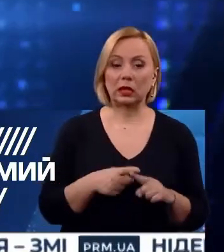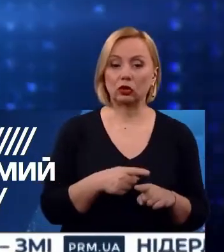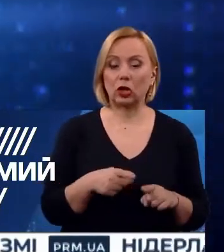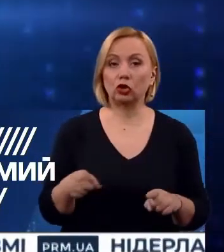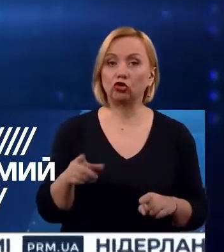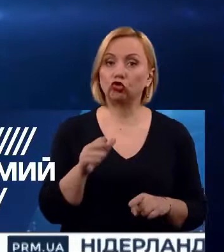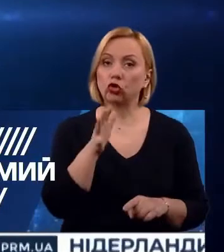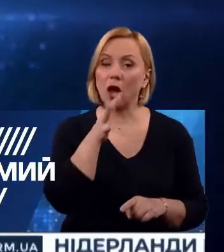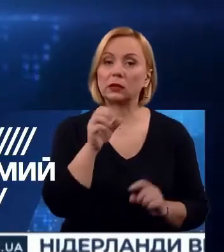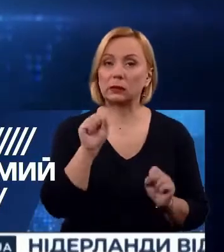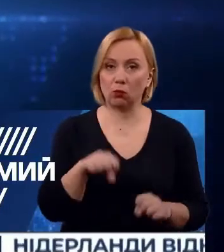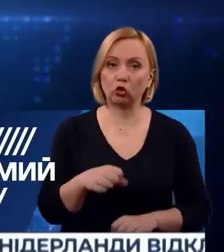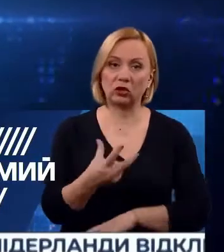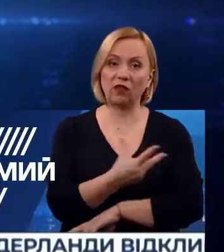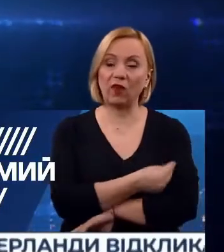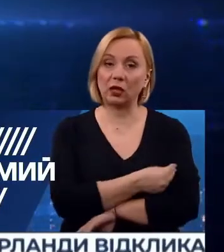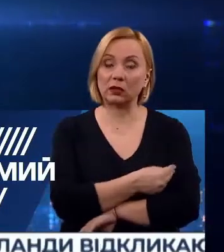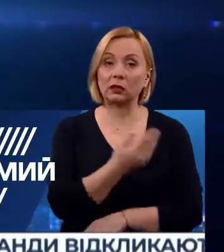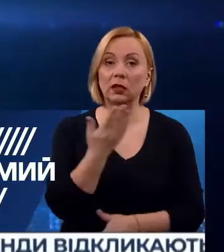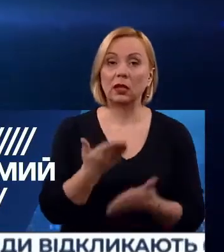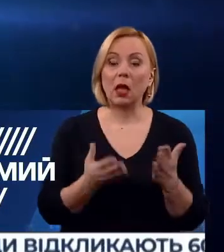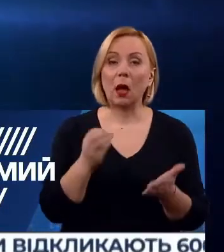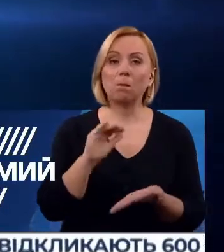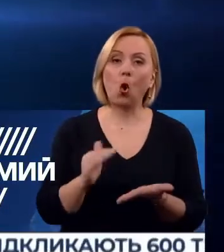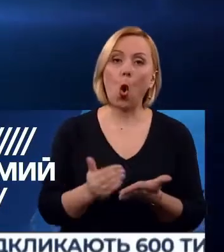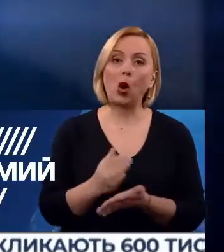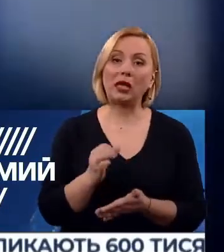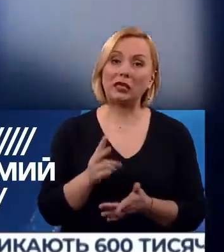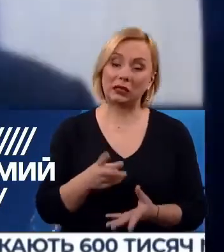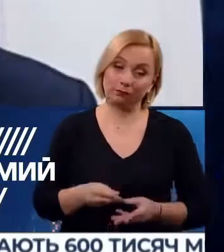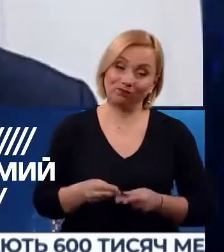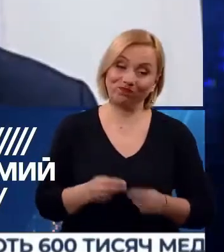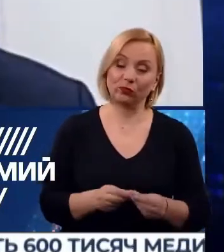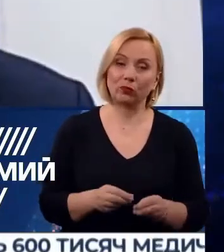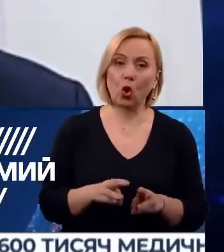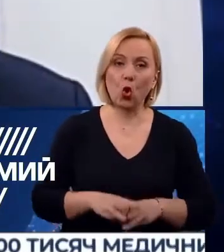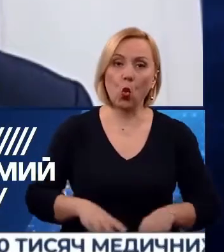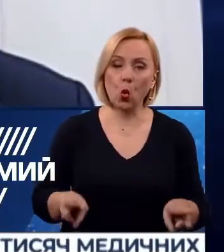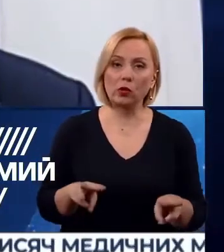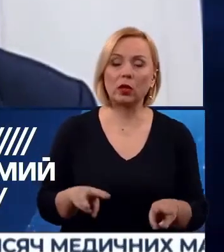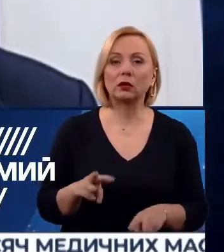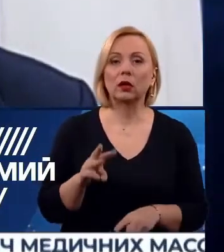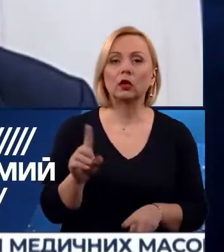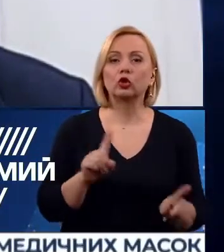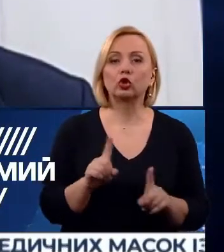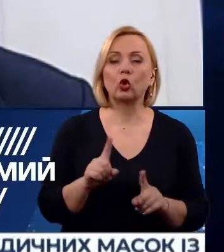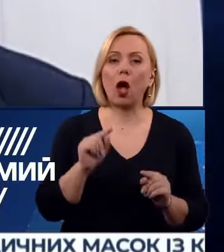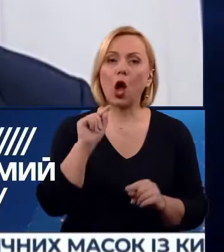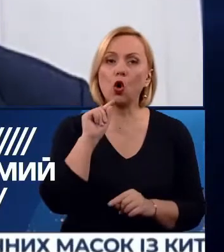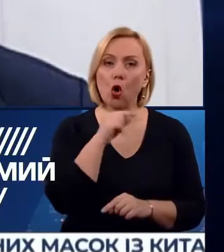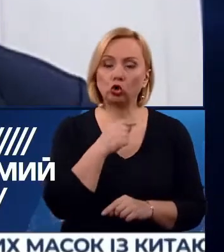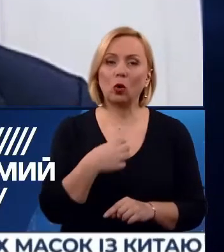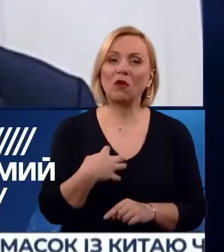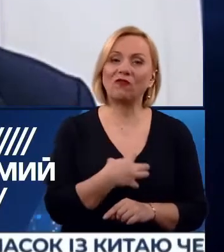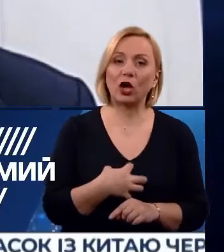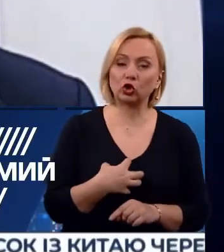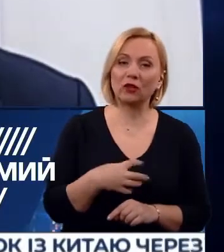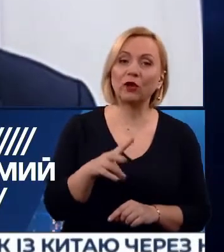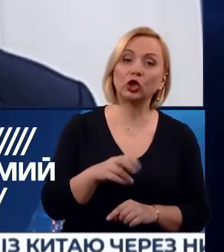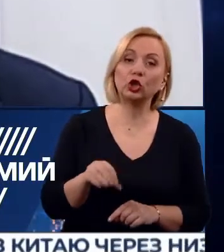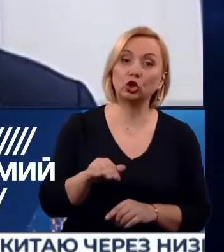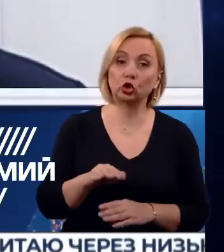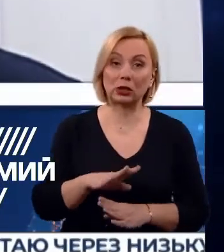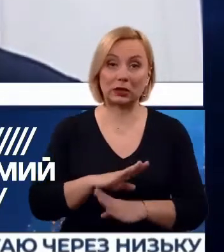вакцина. Якщо ж певні політики продавлять уряд і меседж стосовно того, що економіка важливіша, ніж смерті,